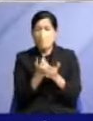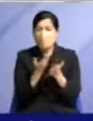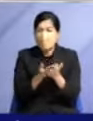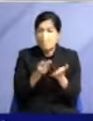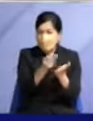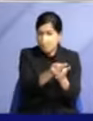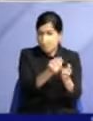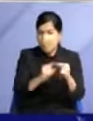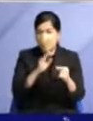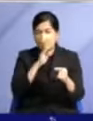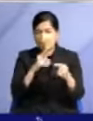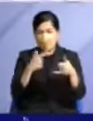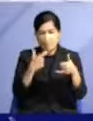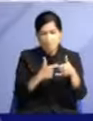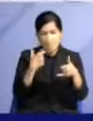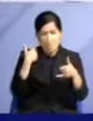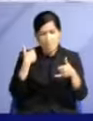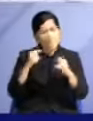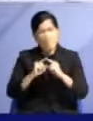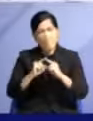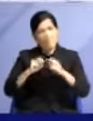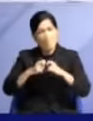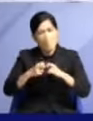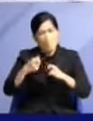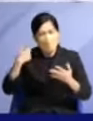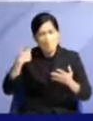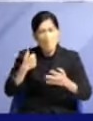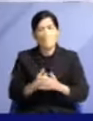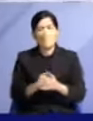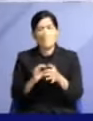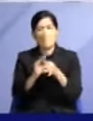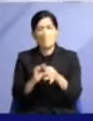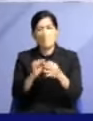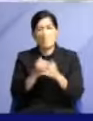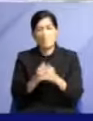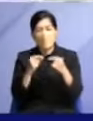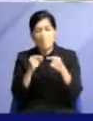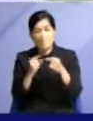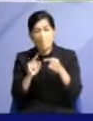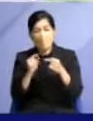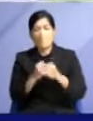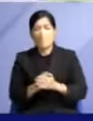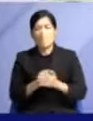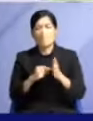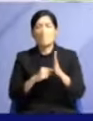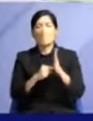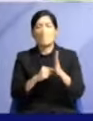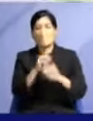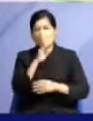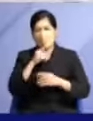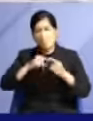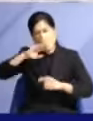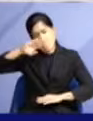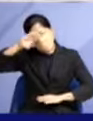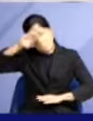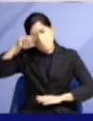วัคซีนแล้วมีอาการข้างเคียงค่ะซึ่งไม่ใช่อาการข้างเคียงทั่วไปไม่ร้ายแรงเช่นมีไข้ต่ำปวดศีรษ